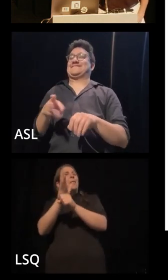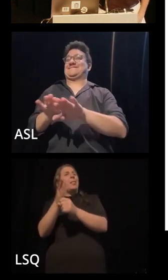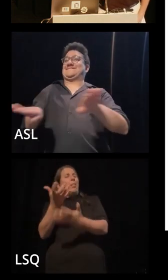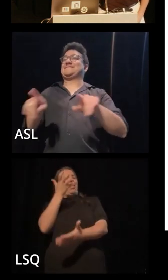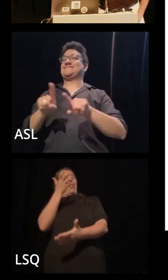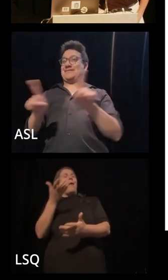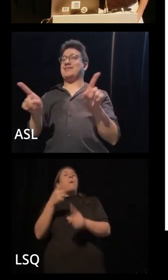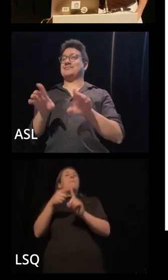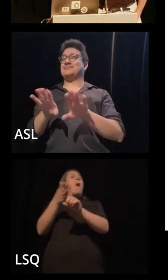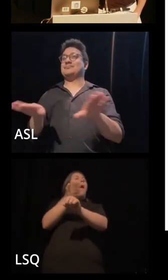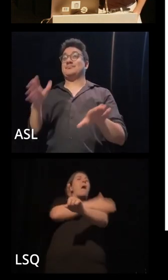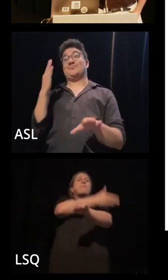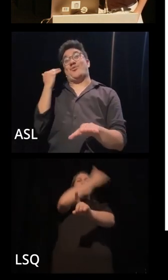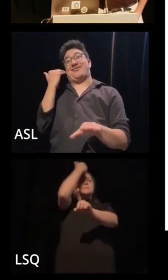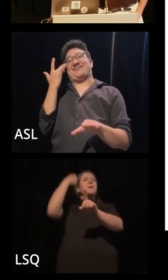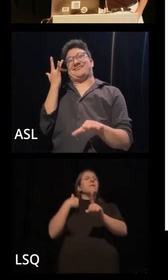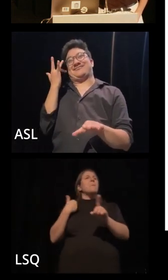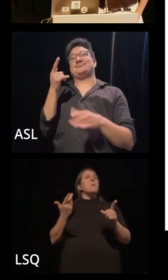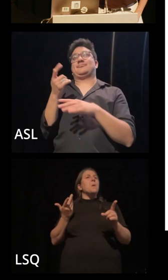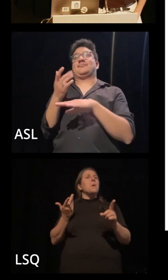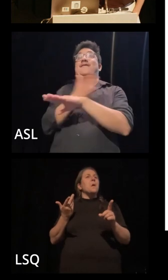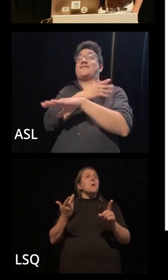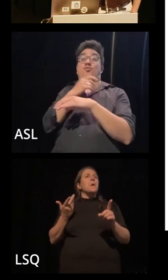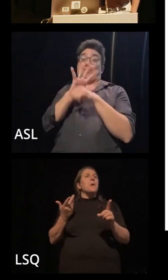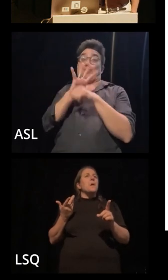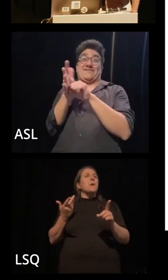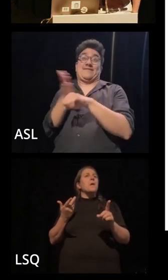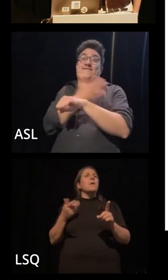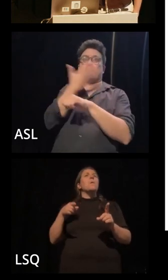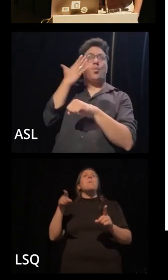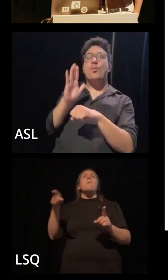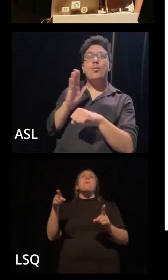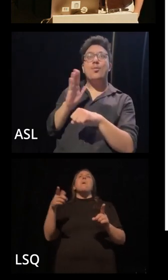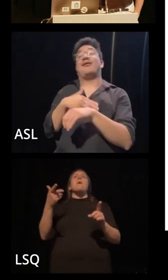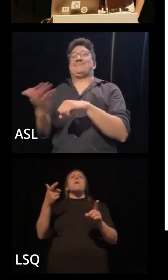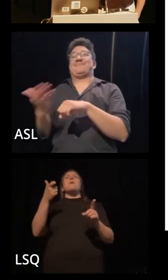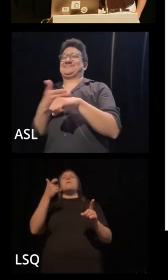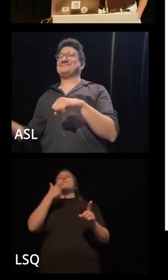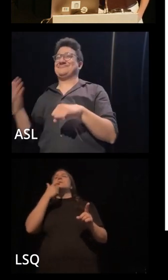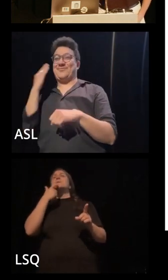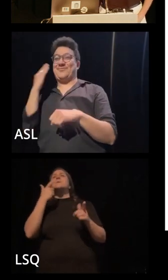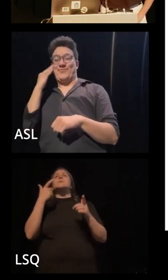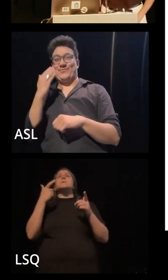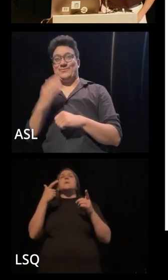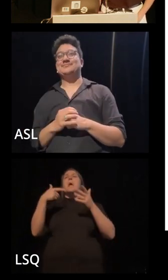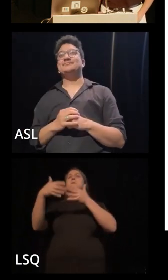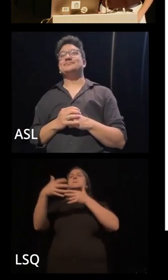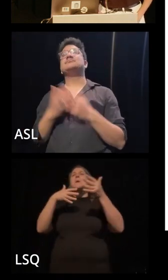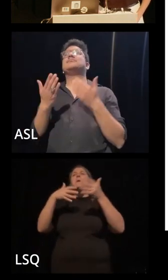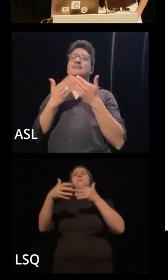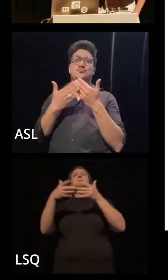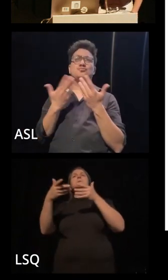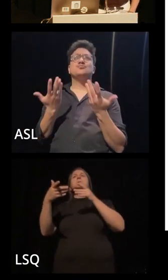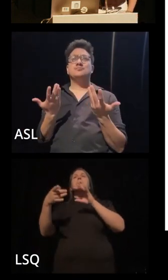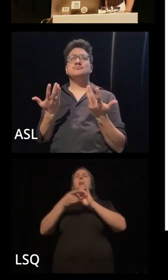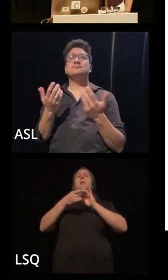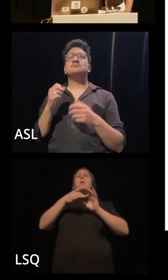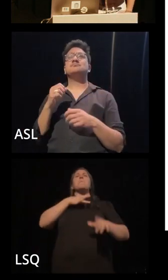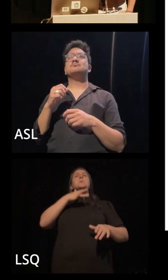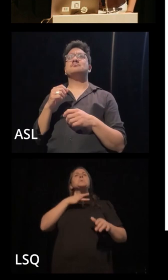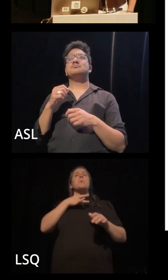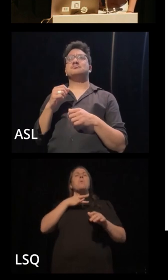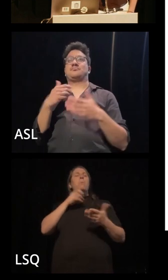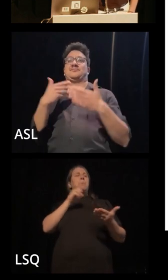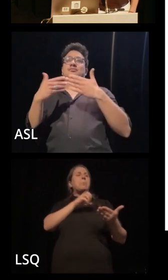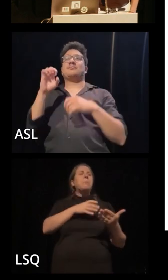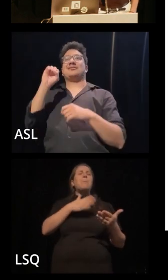Et ils ont beaucoup plus de facilité à associer les espaces physiques en fonction de leur émotion,